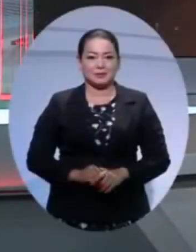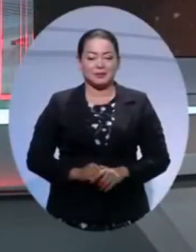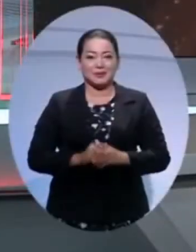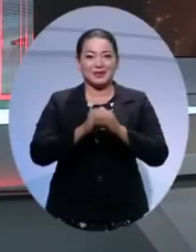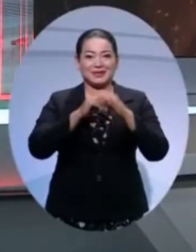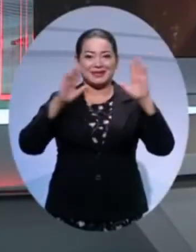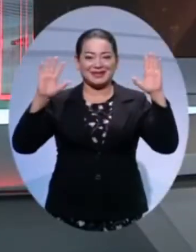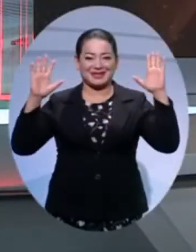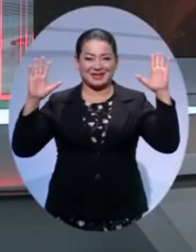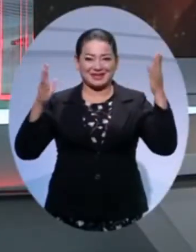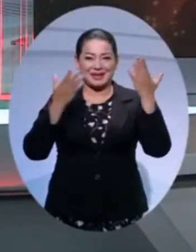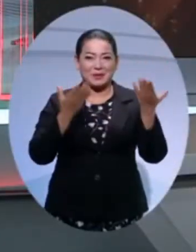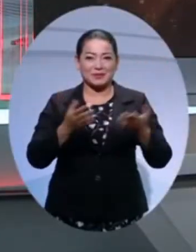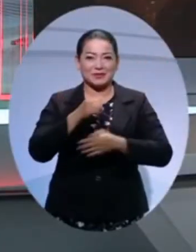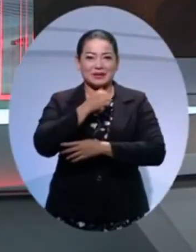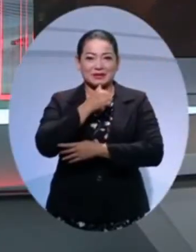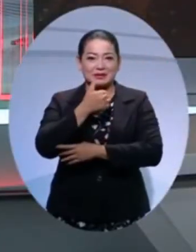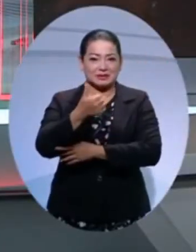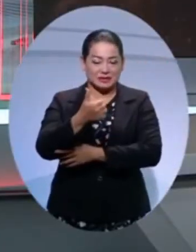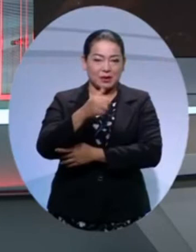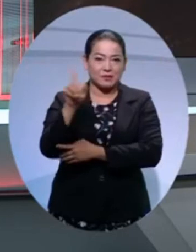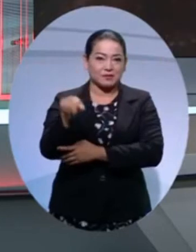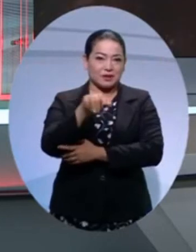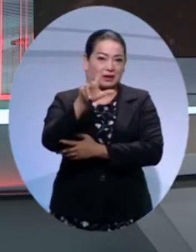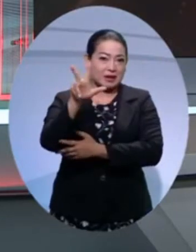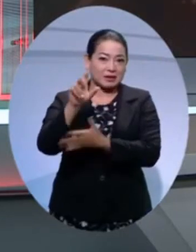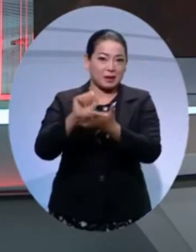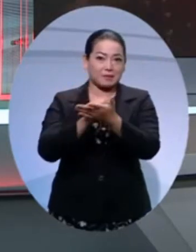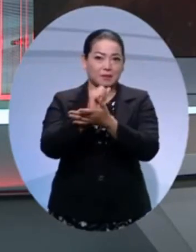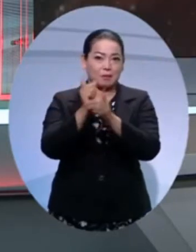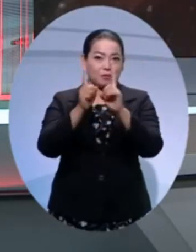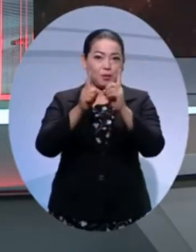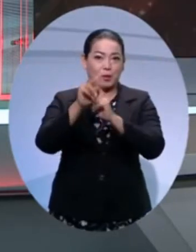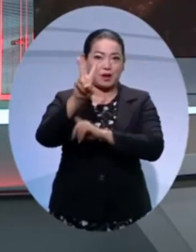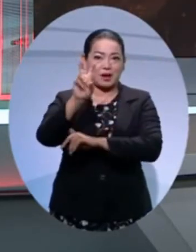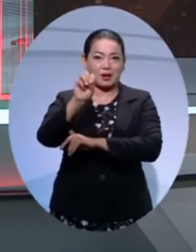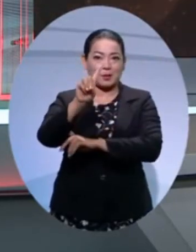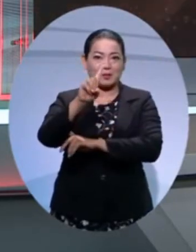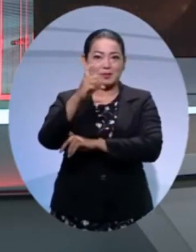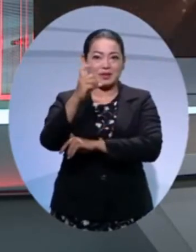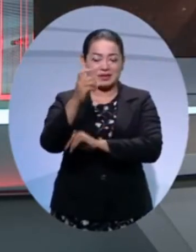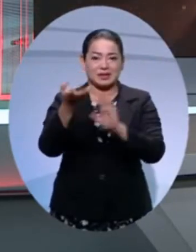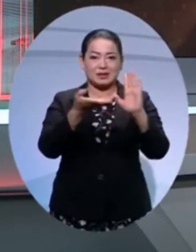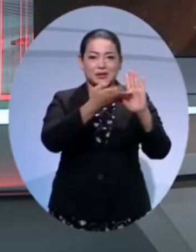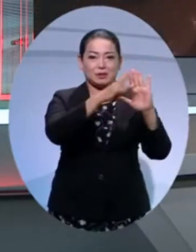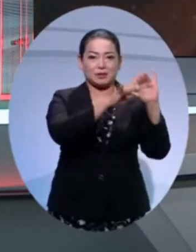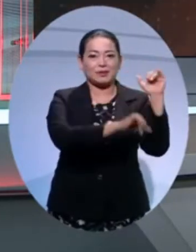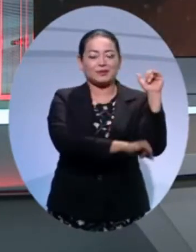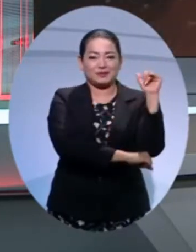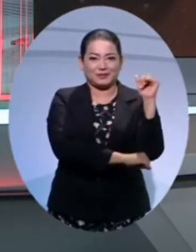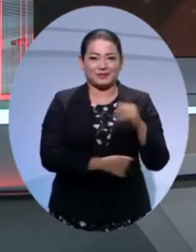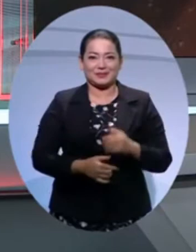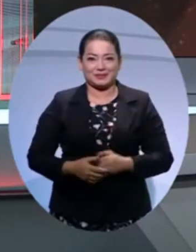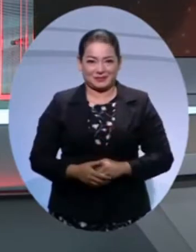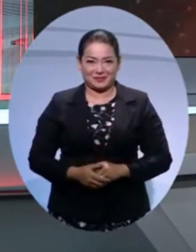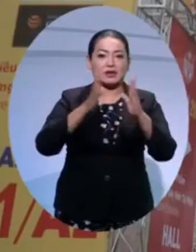Kính chào quý vị, mời quý vị theo dõi bản tin buổi trưa của Đài Truyền hình Thành phố Hồ Chí Minh hôm nay thứ sáu ngày 8 tháng 11 năm 2019. Phần đầu bản tin sẽ có những nội dung đáng